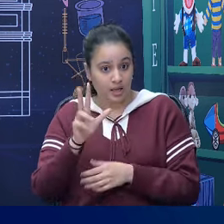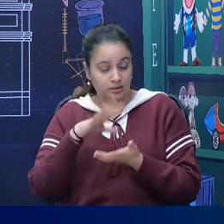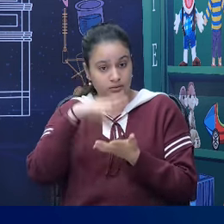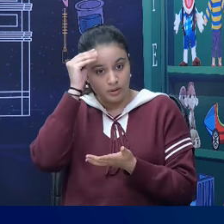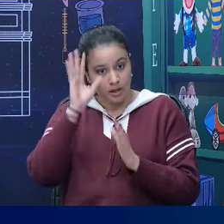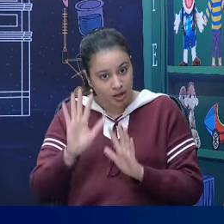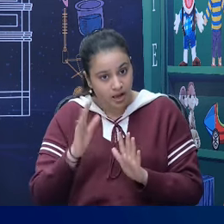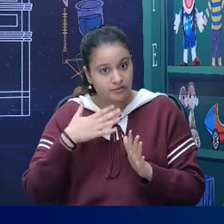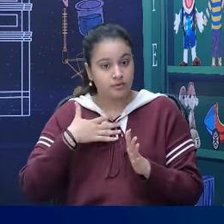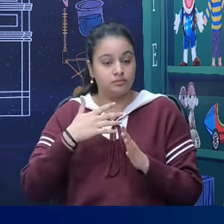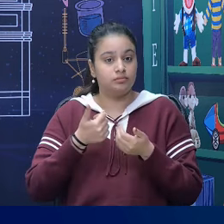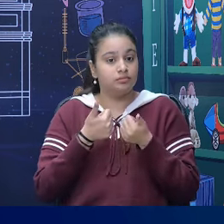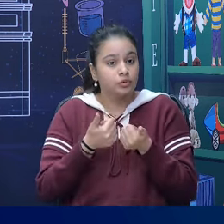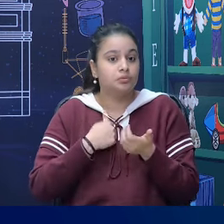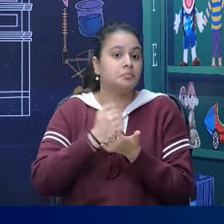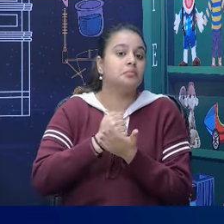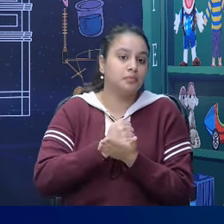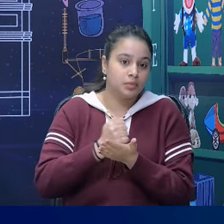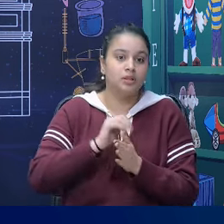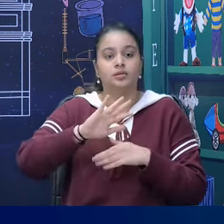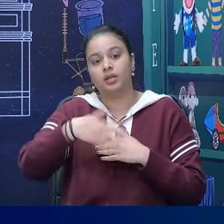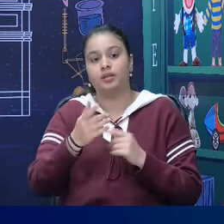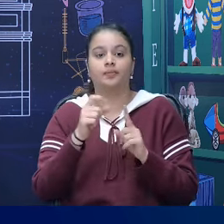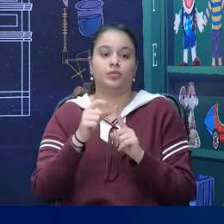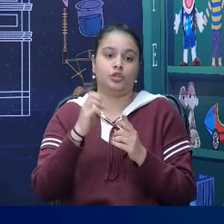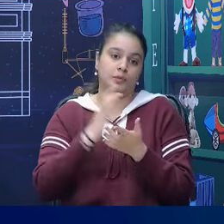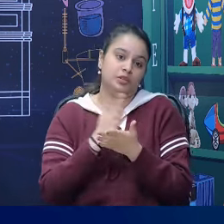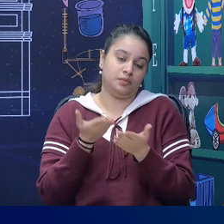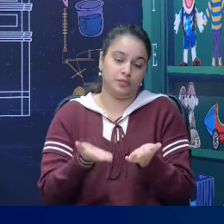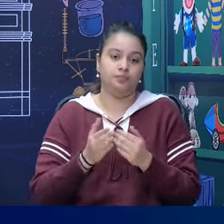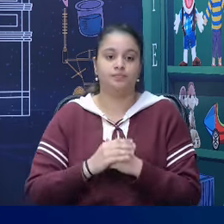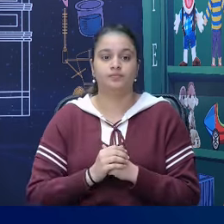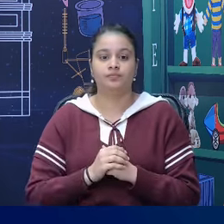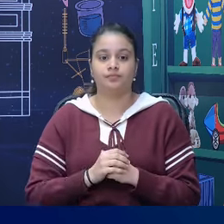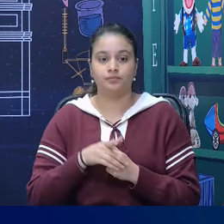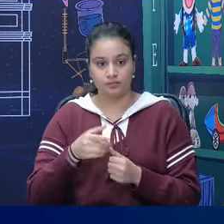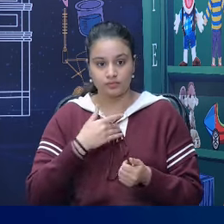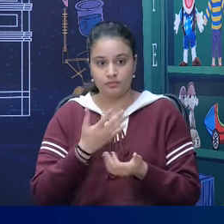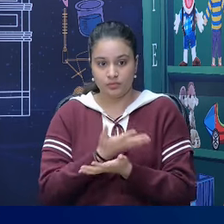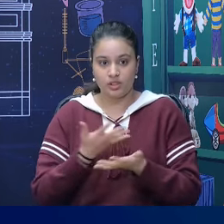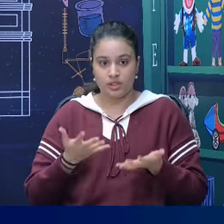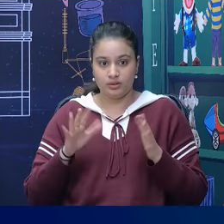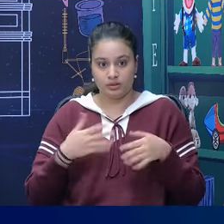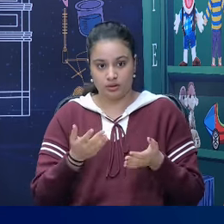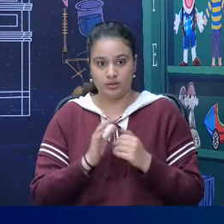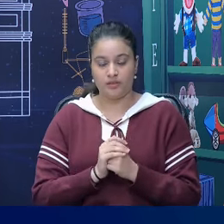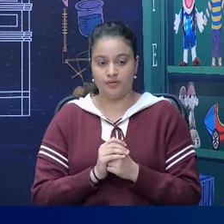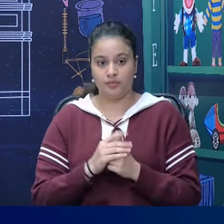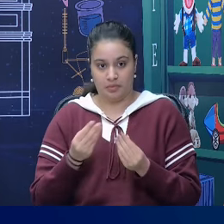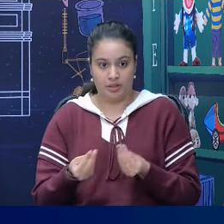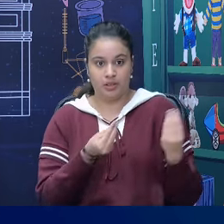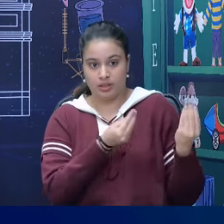हम आगे पॉलिनो मियल पर बढ़ते हैं जी उसके बाद हम यहां पर मैं कुछ मटेरियल लेक आई हूं मैं सिमरन मैम को देती हूं